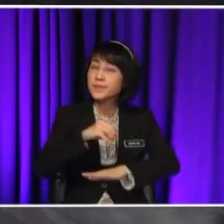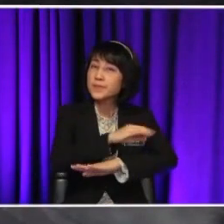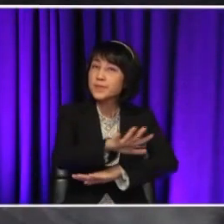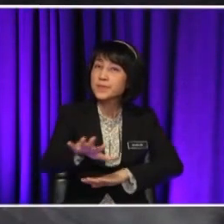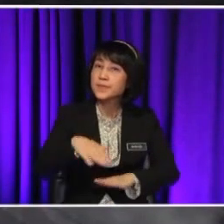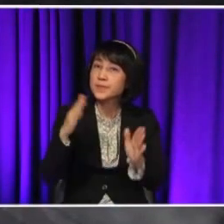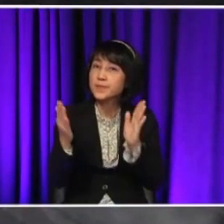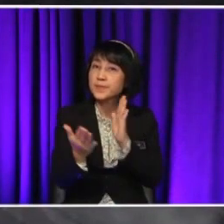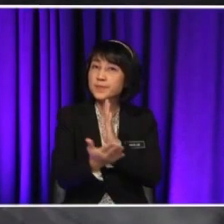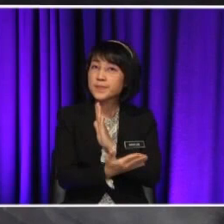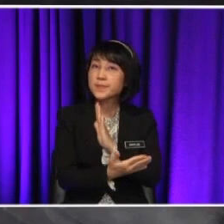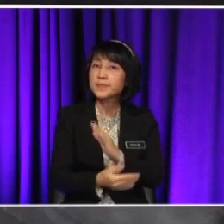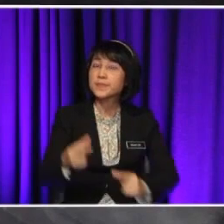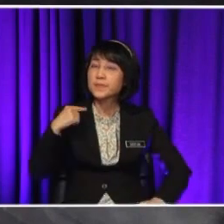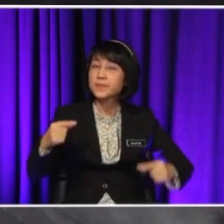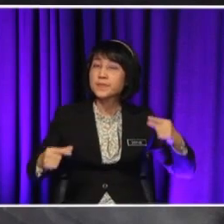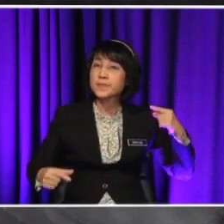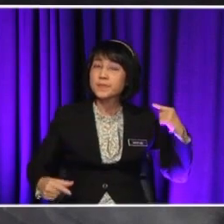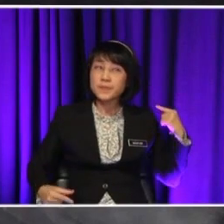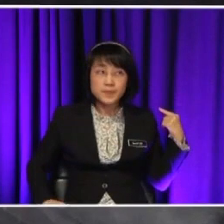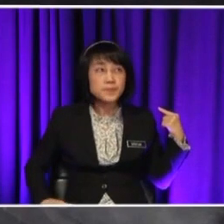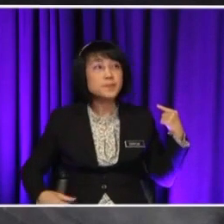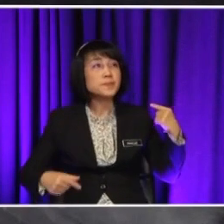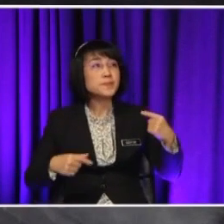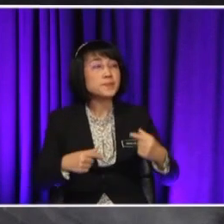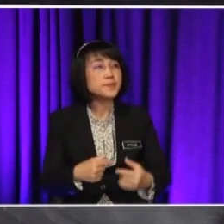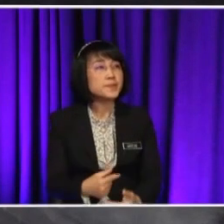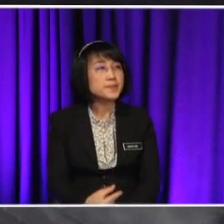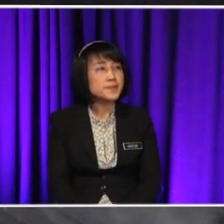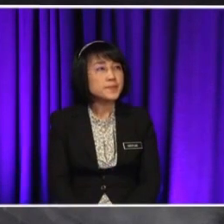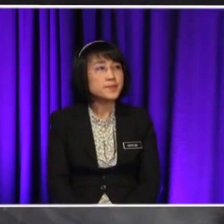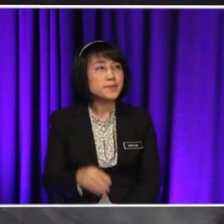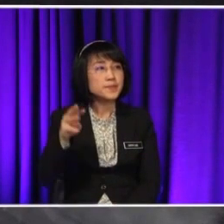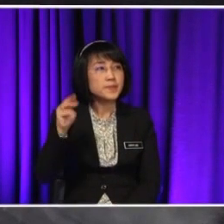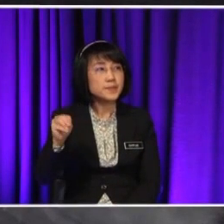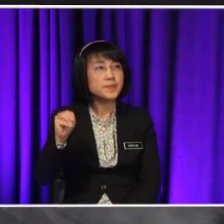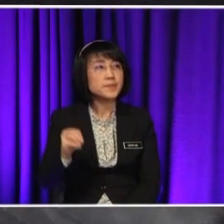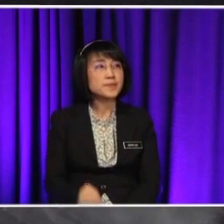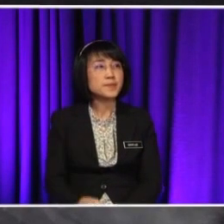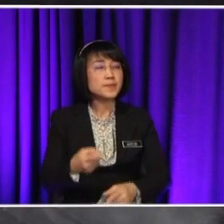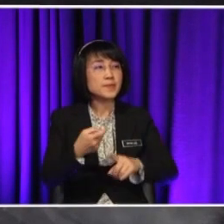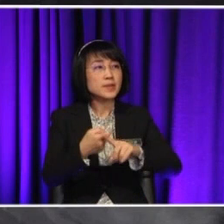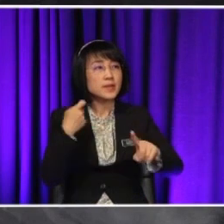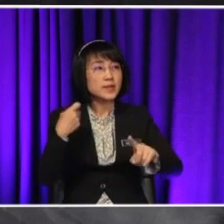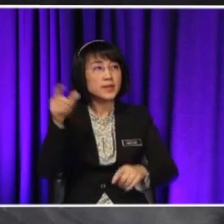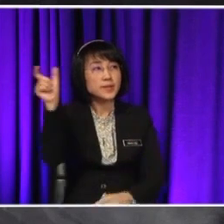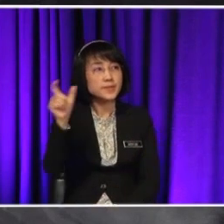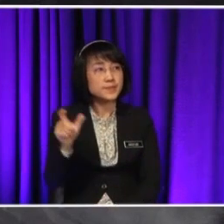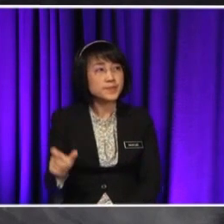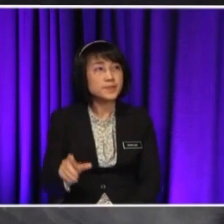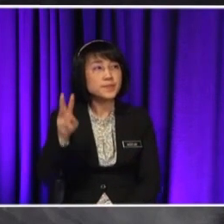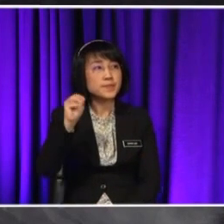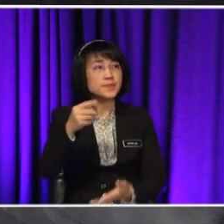dipengaruhi oleh gaya manierisme yang berasal dari Itali. Okey, manierisme ni apa? Manierisme ni